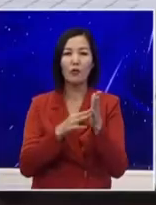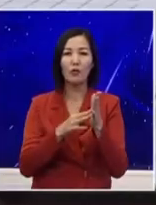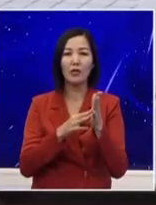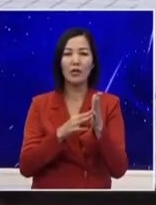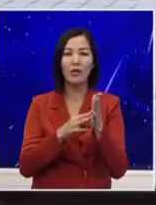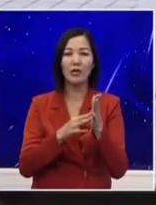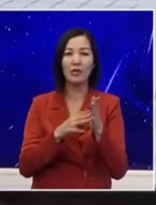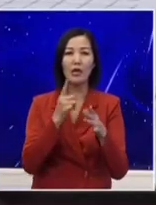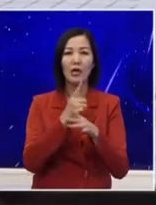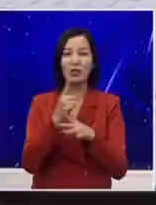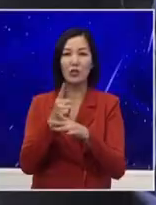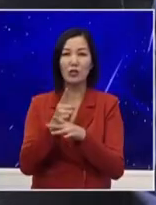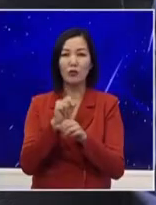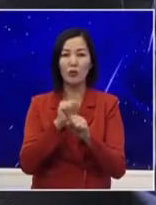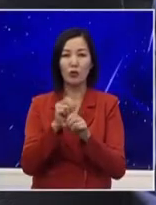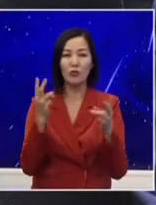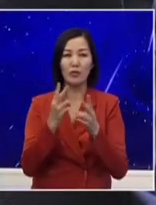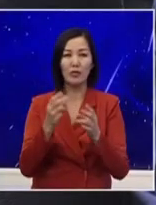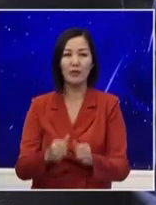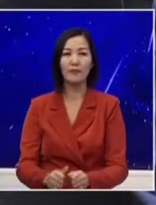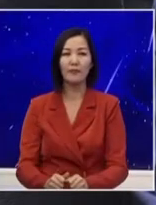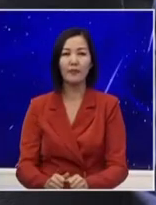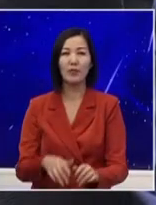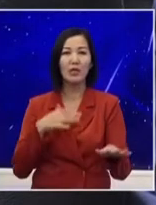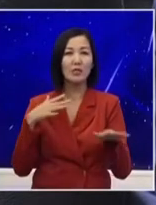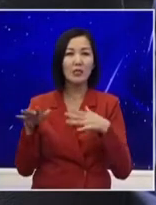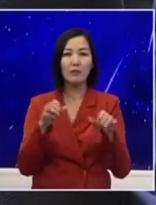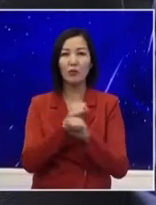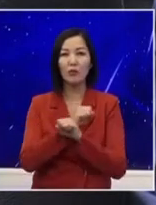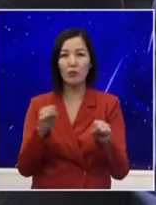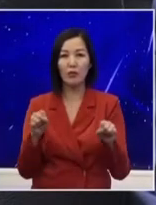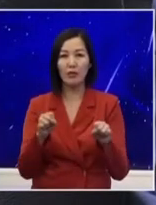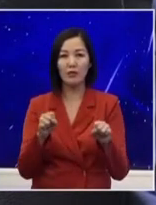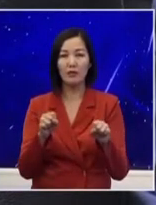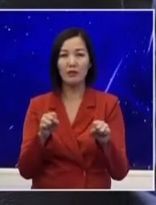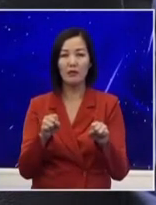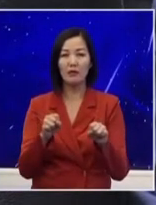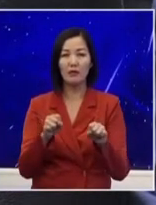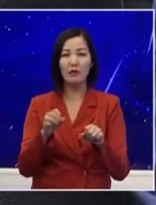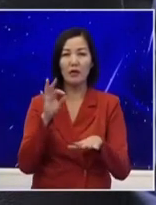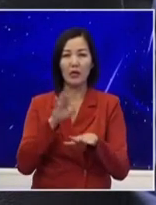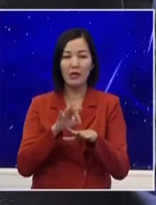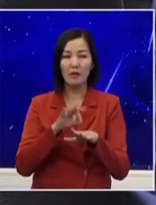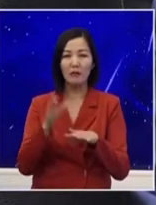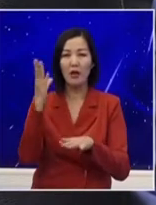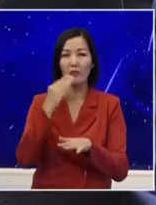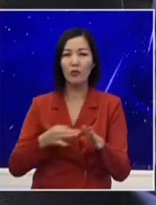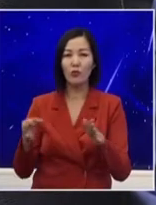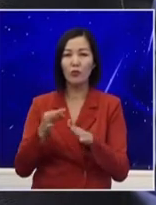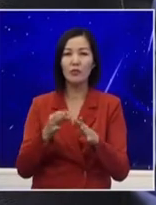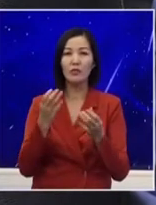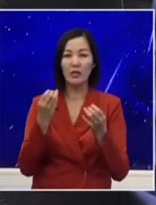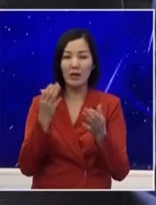жоқ екендігін ескертті. Расслабляться етуге болмайды. Айтып отырмын еще раз. Коронавирус Алматы облысынан айланып